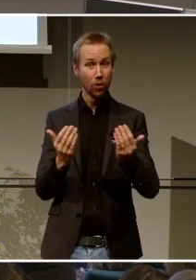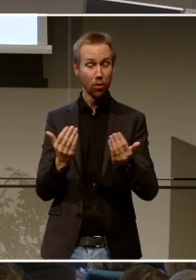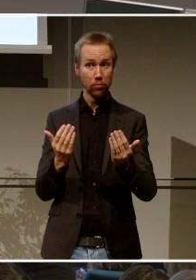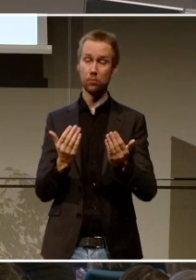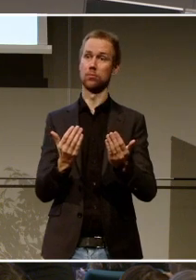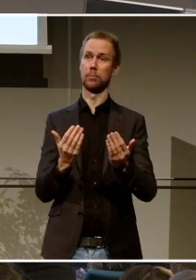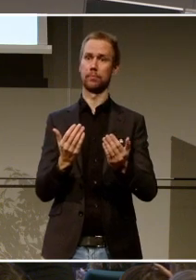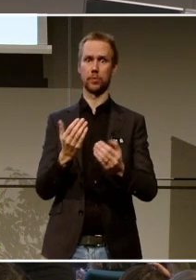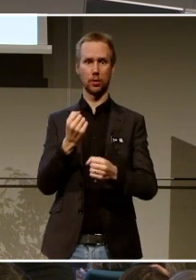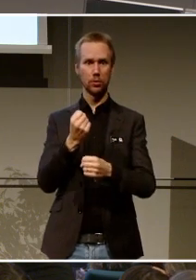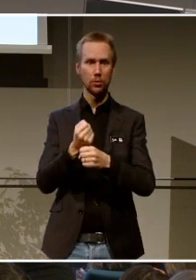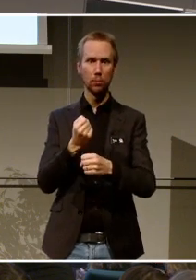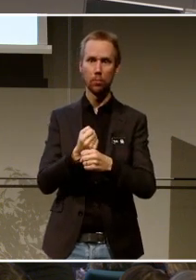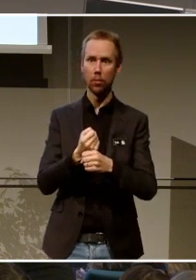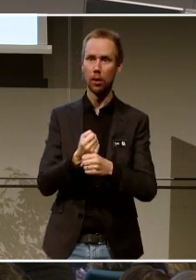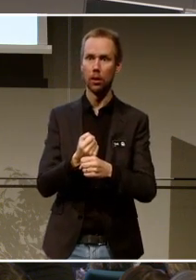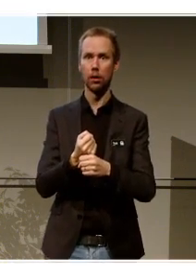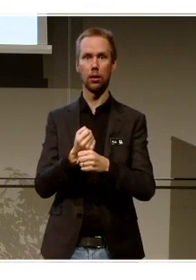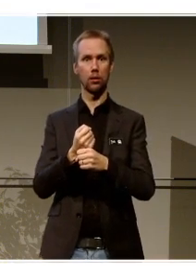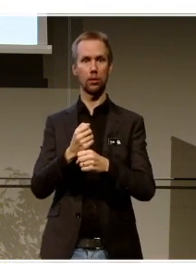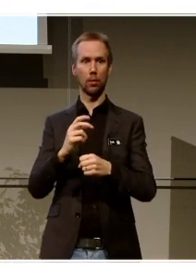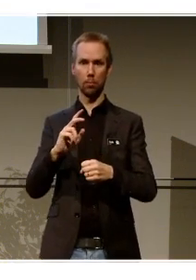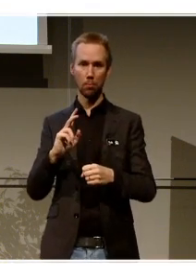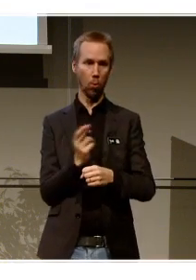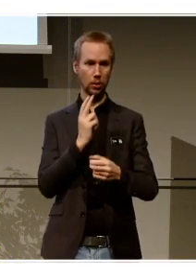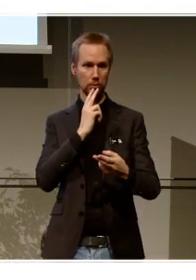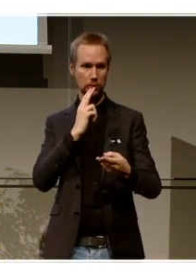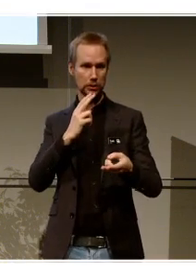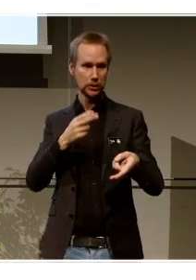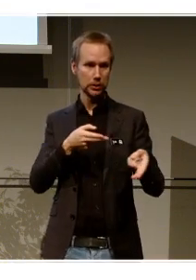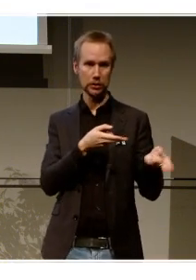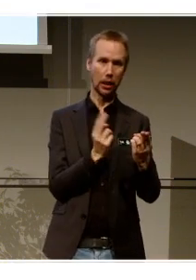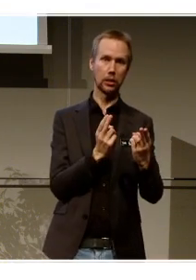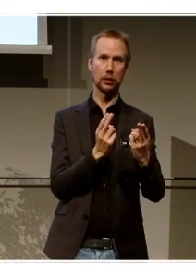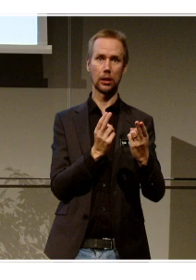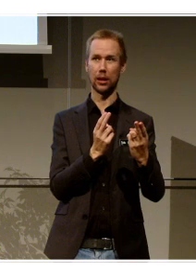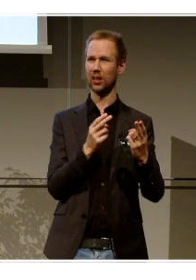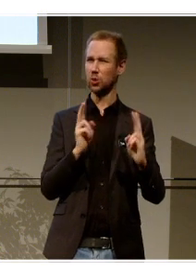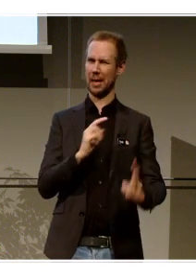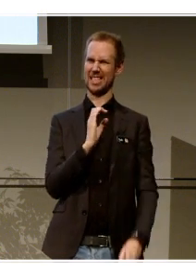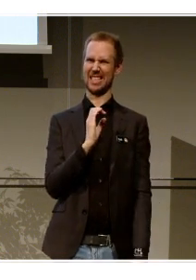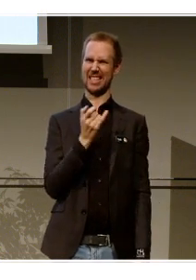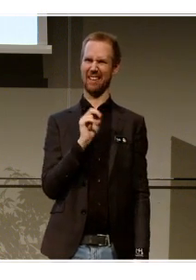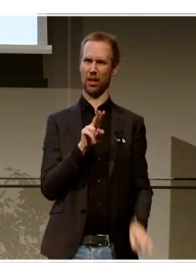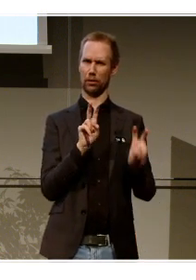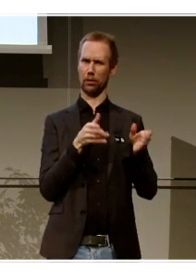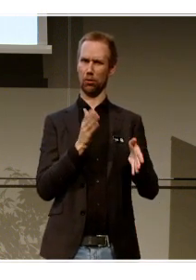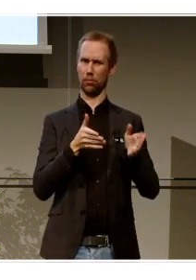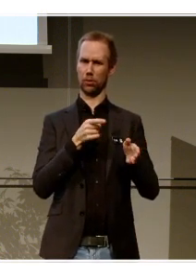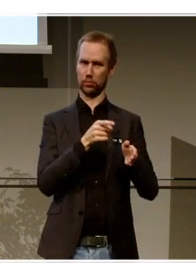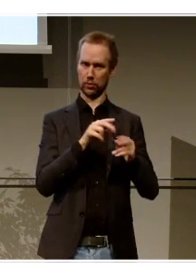i gränslandet mellan det standardiserade, det som Stefan på Transportstyrelsen kunde göra, de här